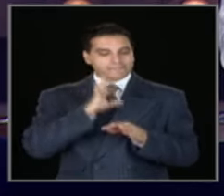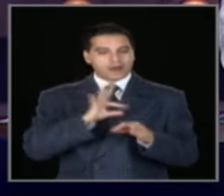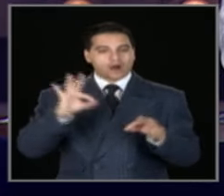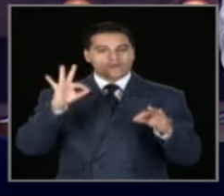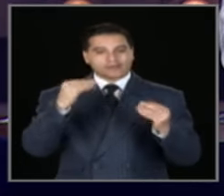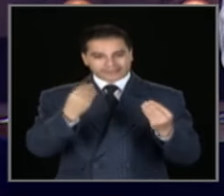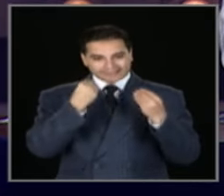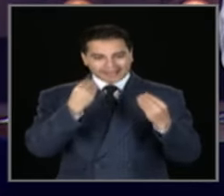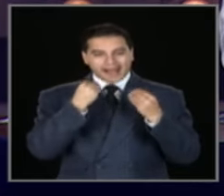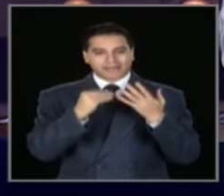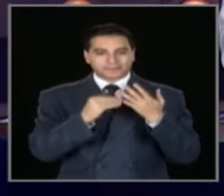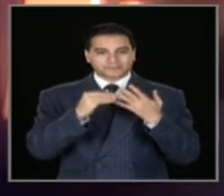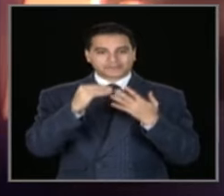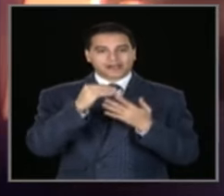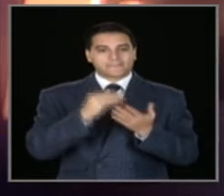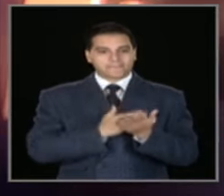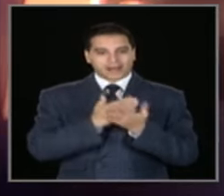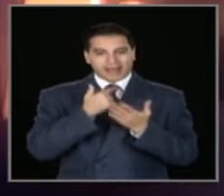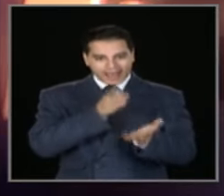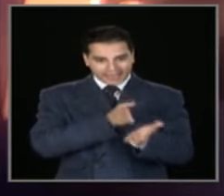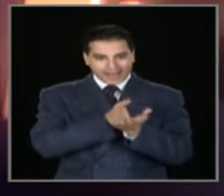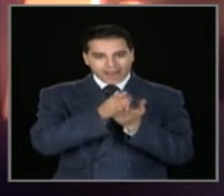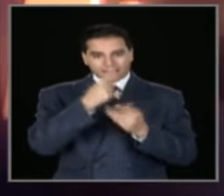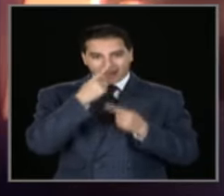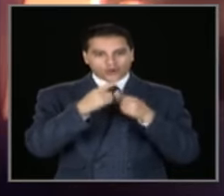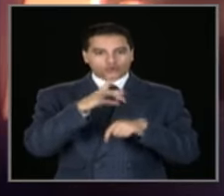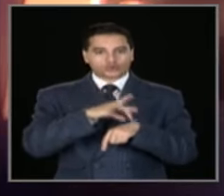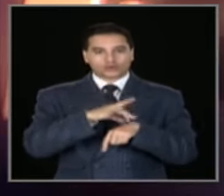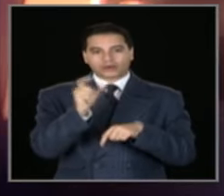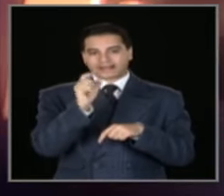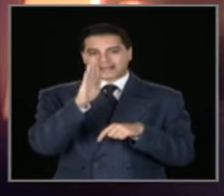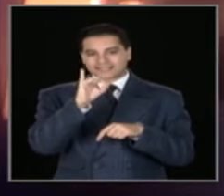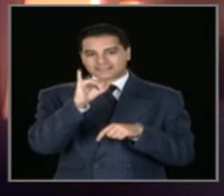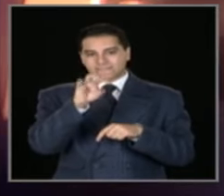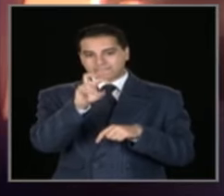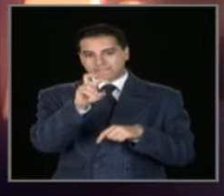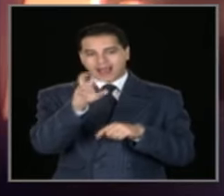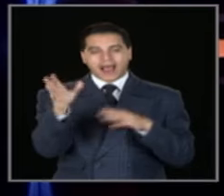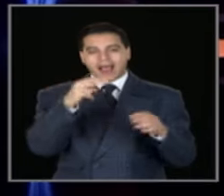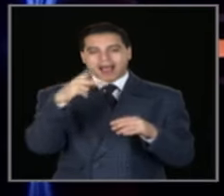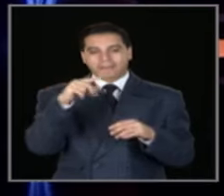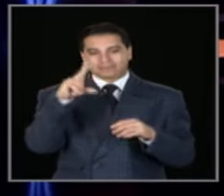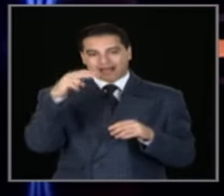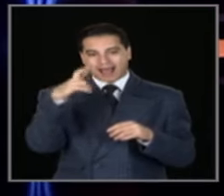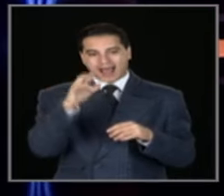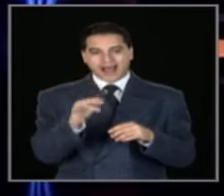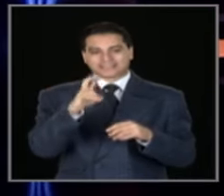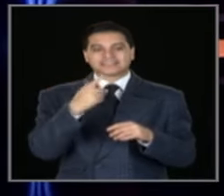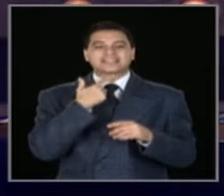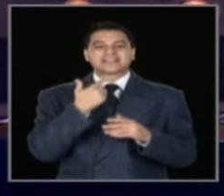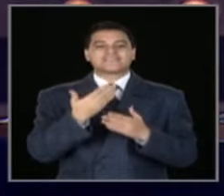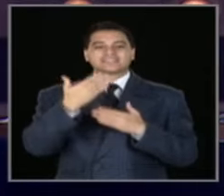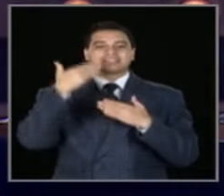الآلات الإيقاعية. فبقيت بقى قلت خلاص أنا همشي على خطى دكتور نسمة عبد العزيز. عايزة بجد نفسي أبقى أحسن عازفة مارينبا في